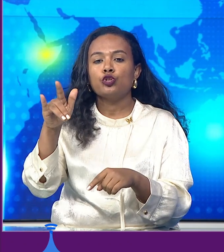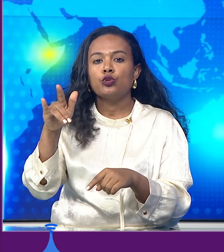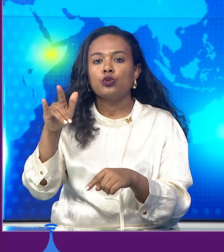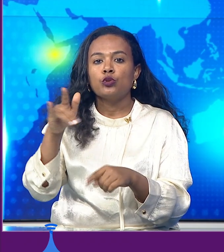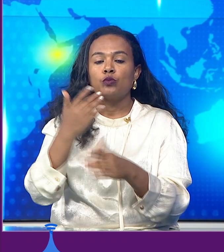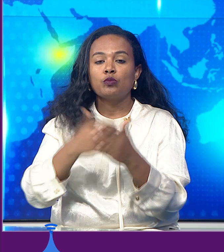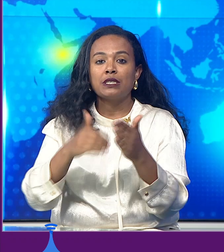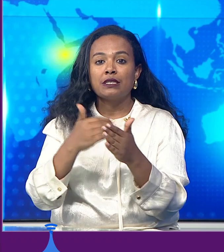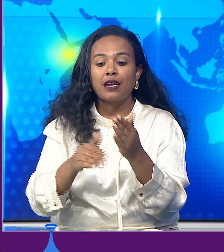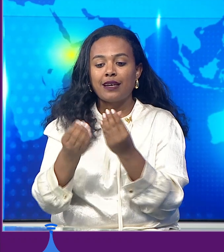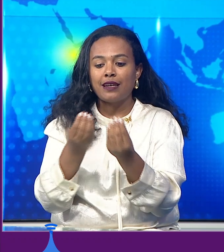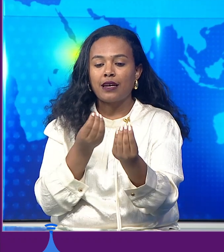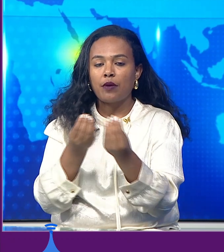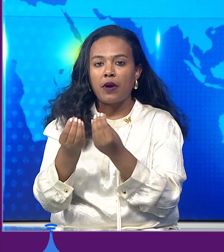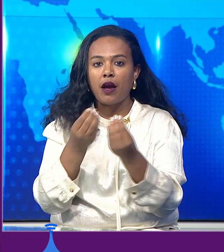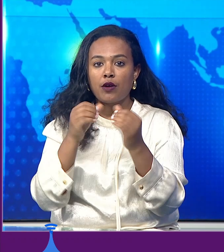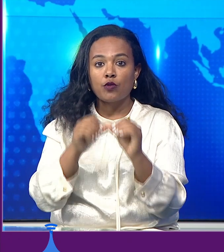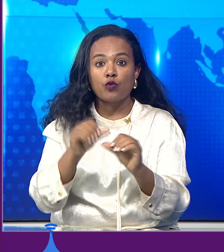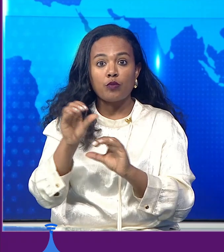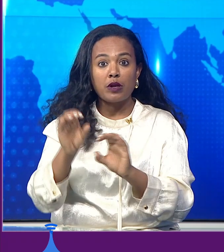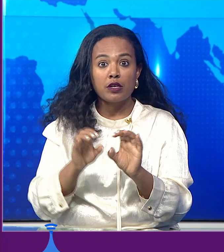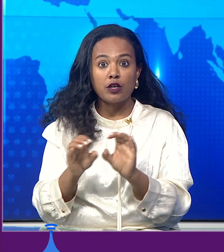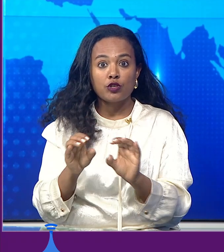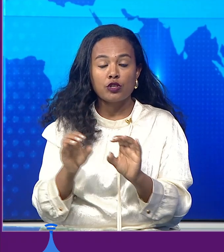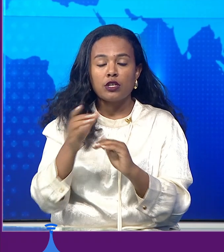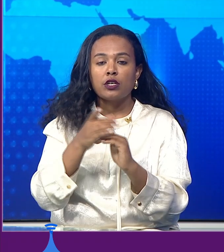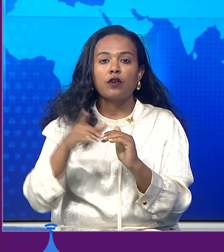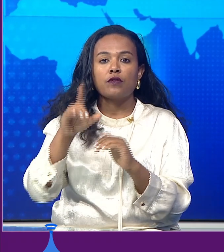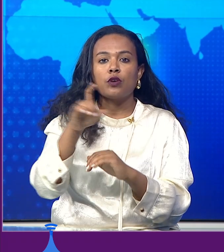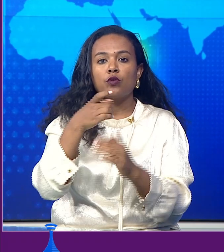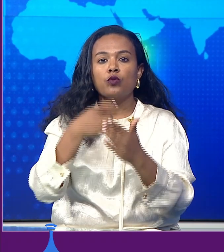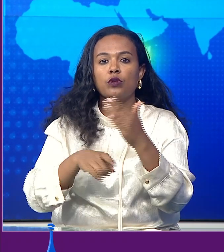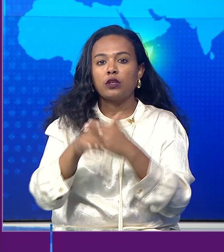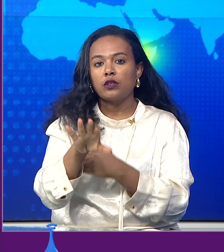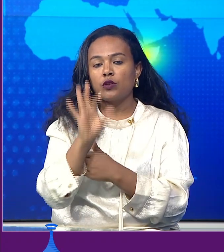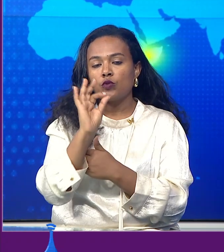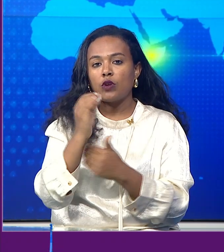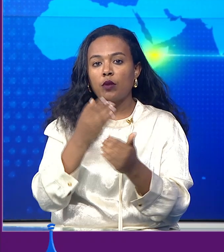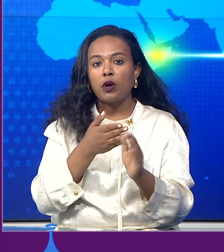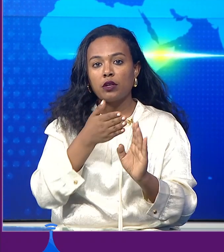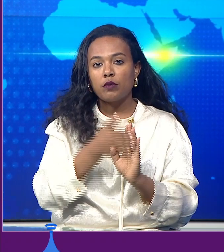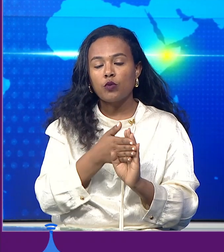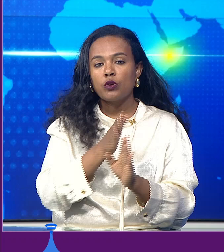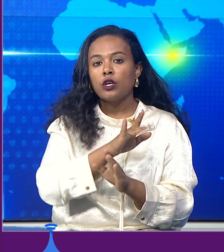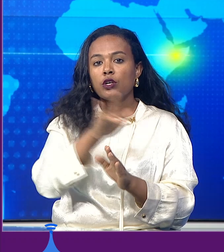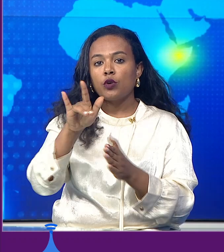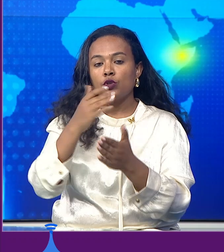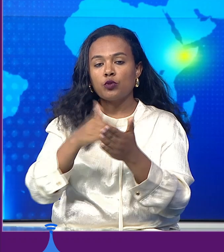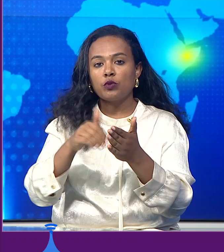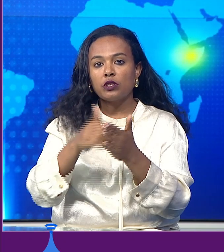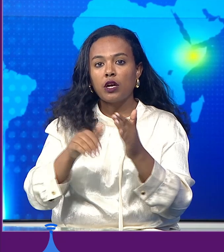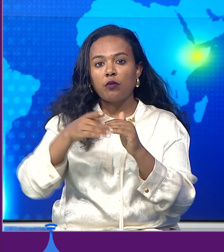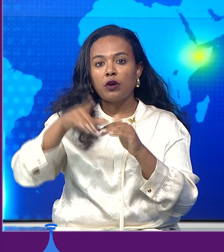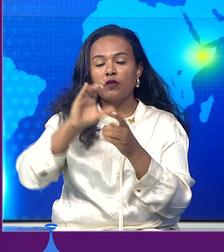የውጭ ምንዛሬን ለገበያ ውድድር ማድረጋችን ከፍተኛ የሆነ ውጤት አስገኝቶልናል። በአንድ በኩል የውጭ ምንዛሬ በከፍተኛ